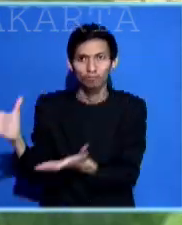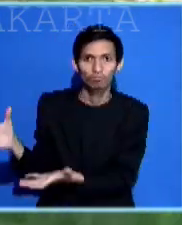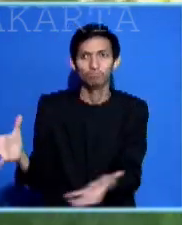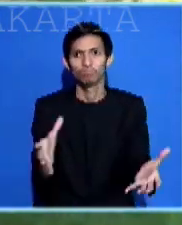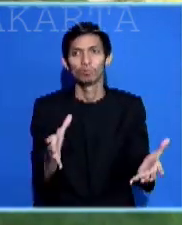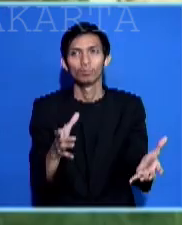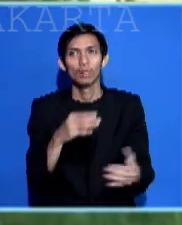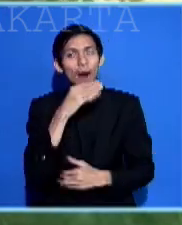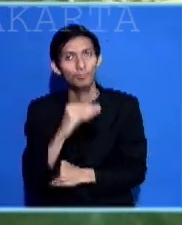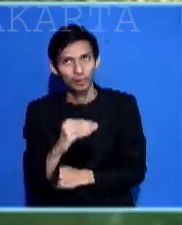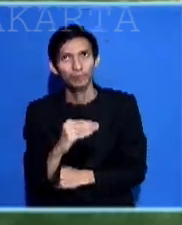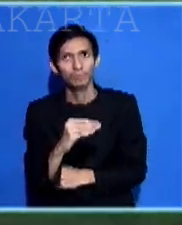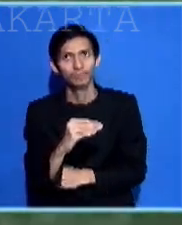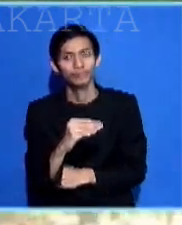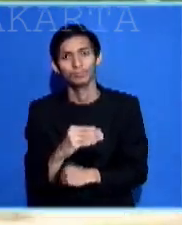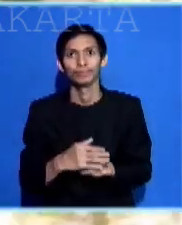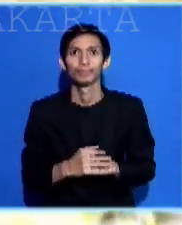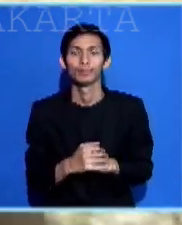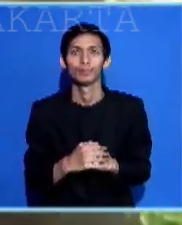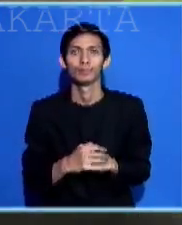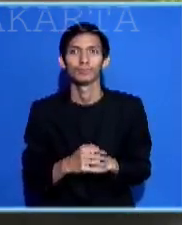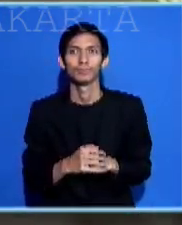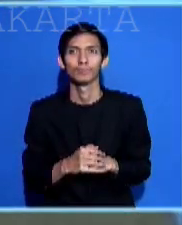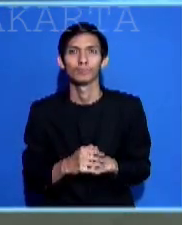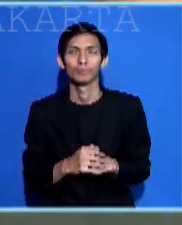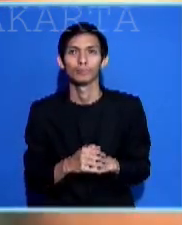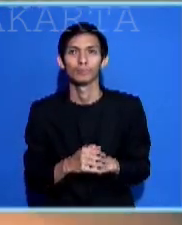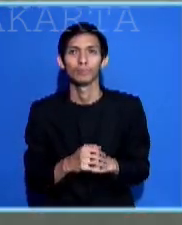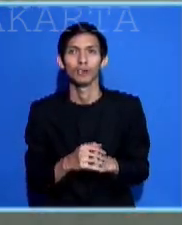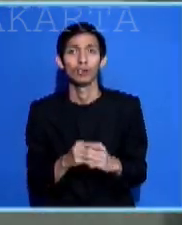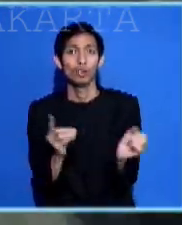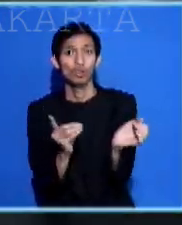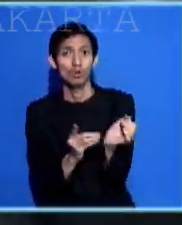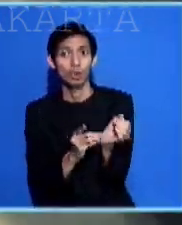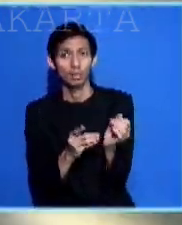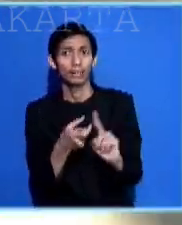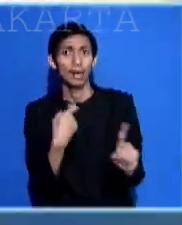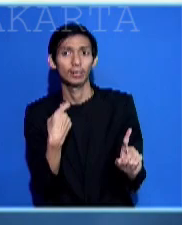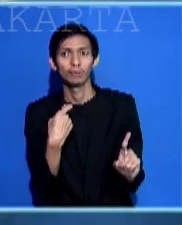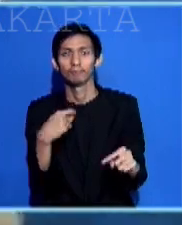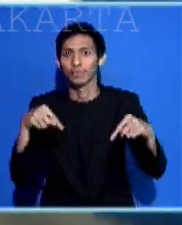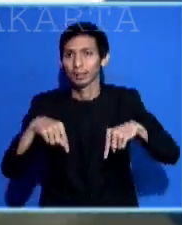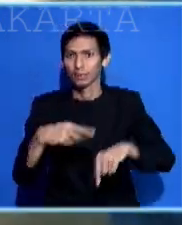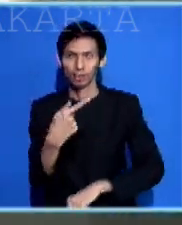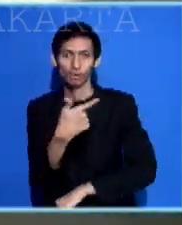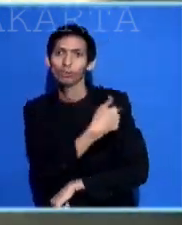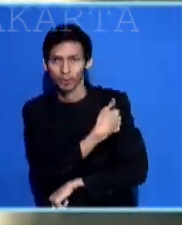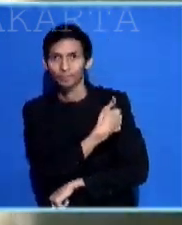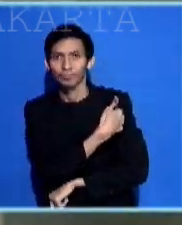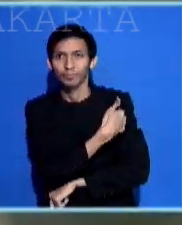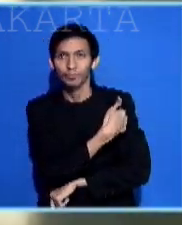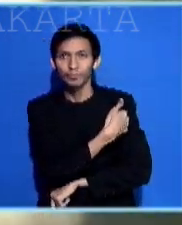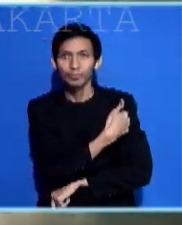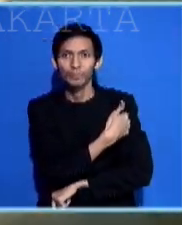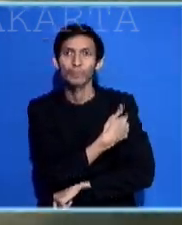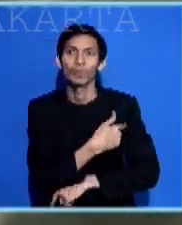ruminansia, mulai dari sapi hingga kambing. Petugas kesehatan hewan melakukan proses penyuntikan vaksin ke bagian tubuh hewan ruminansia